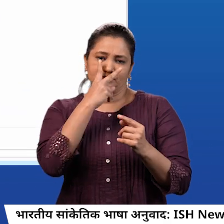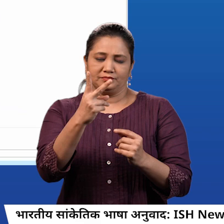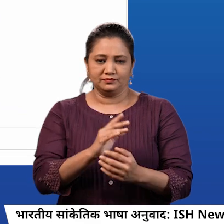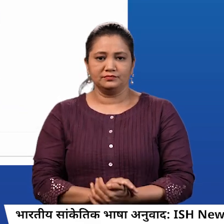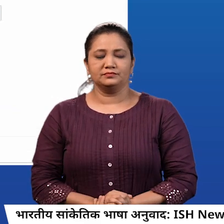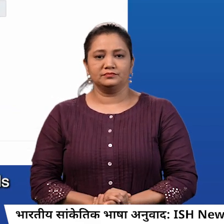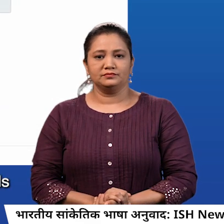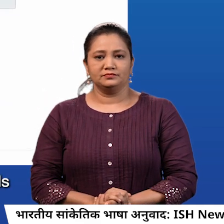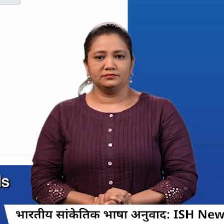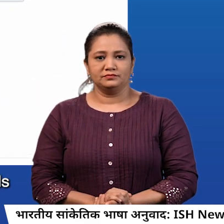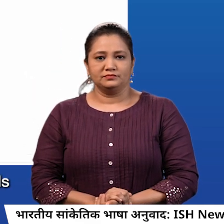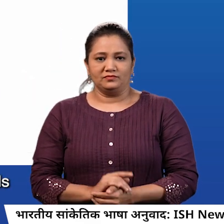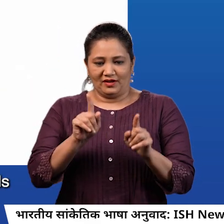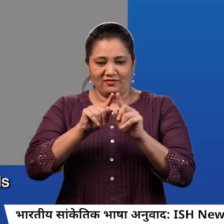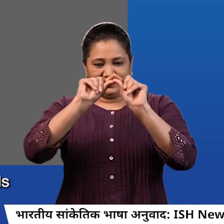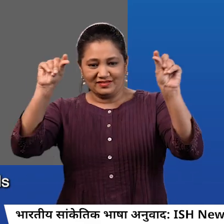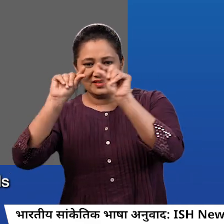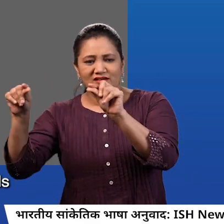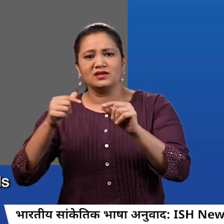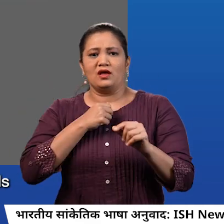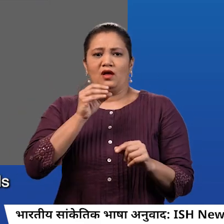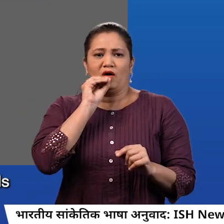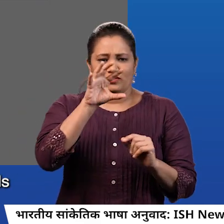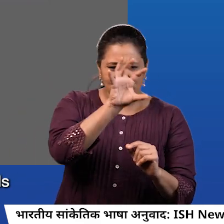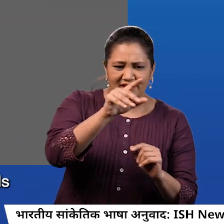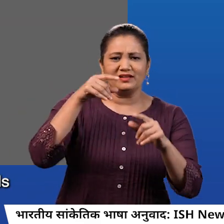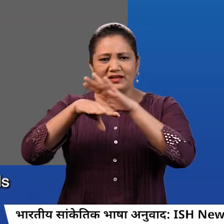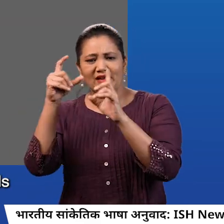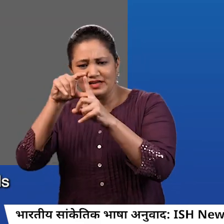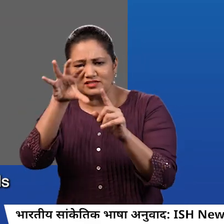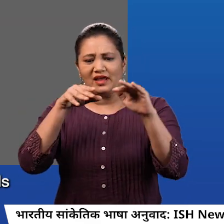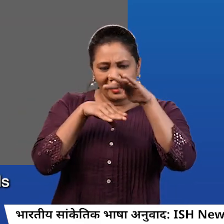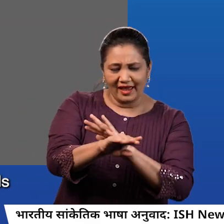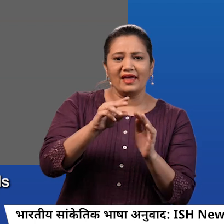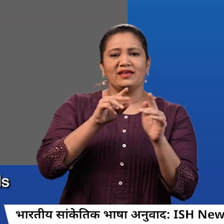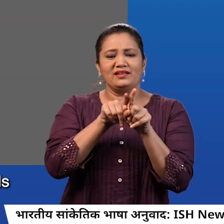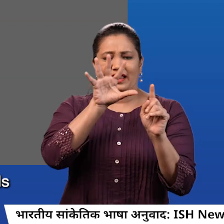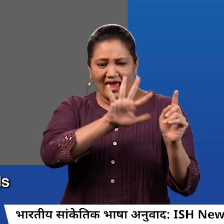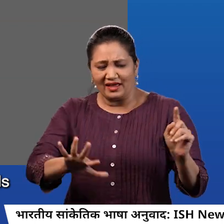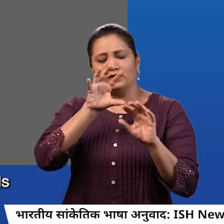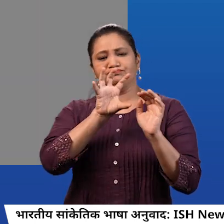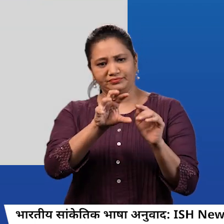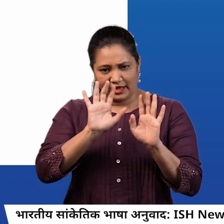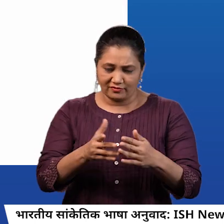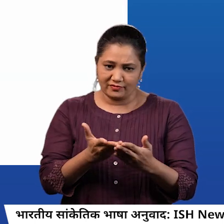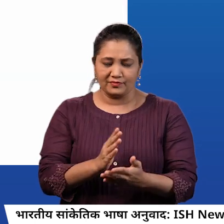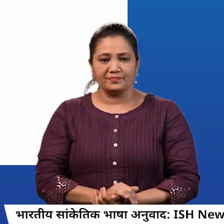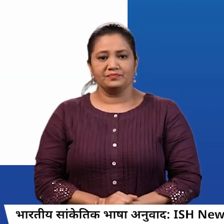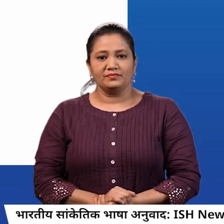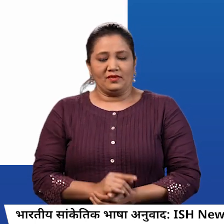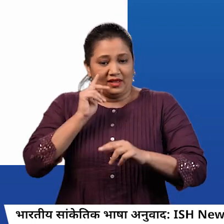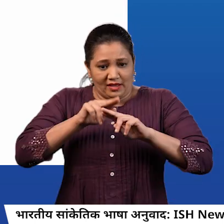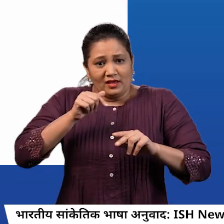पाहूयात. या अर्जाच्या पहिल्या टप्प्यात आपल्याला आपलं राज्य, जिल्हा आणि विधानसभा मतदारसंघाविषयीचे तपशील द्यायचे असतात. इथे